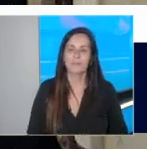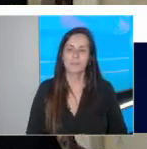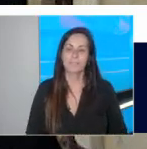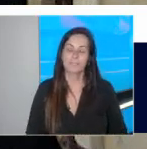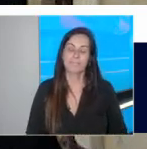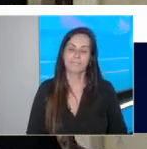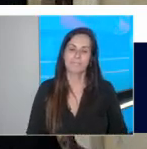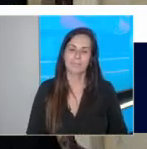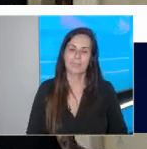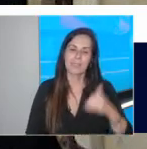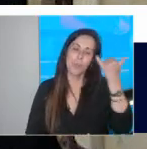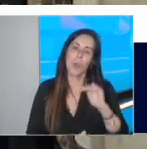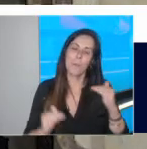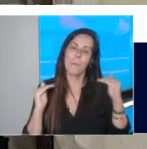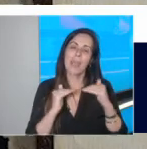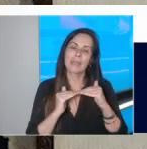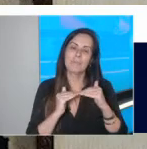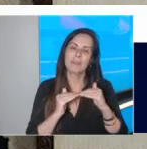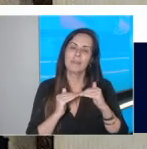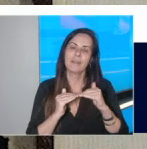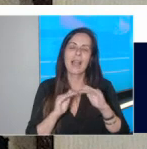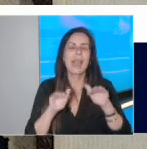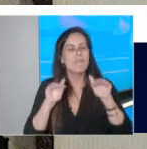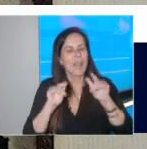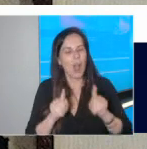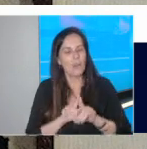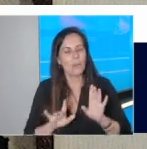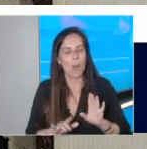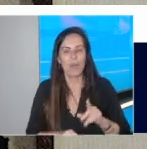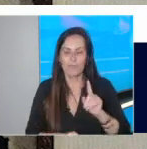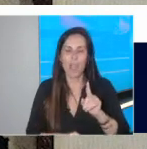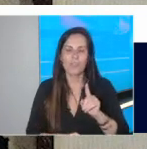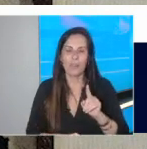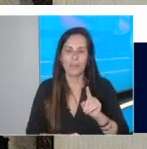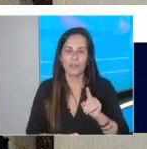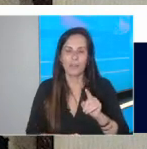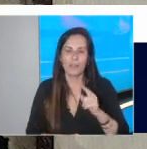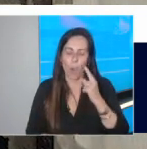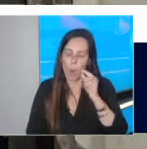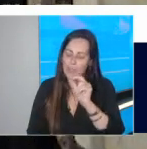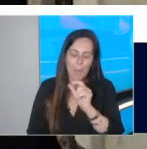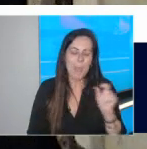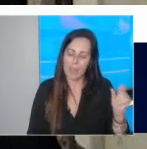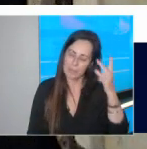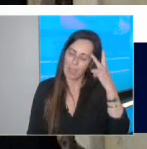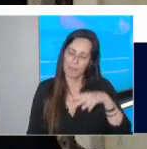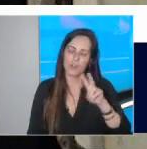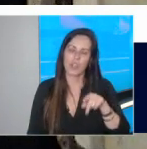מאוד, ציורים שמאוד אופייניים לספרי ברכות כאלה, אבל כשאתה נוגע במילים, אתה מבין שיש